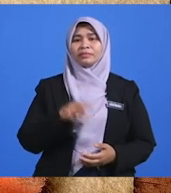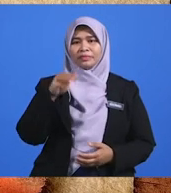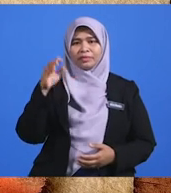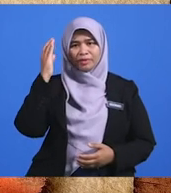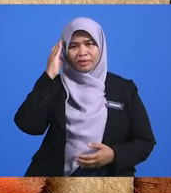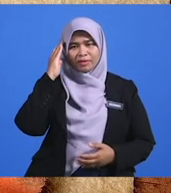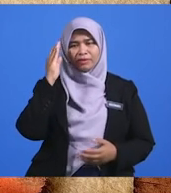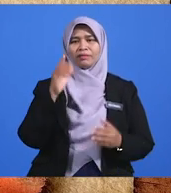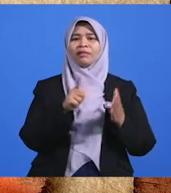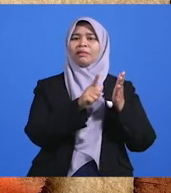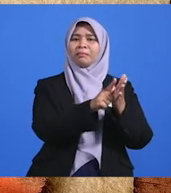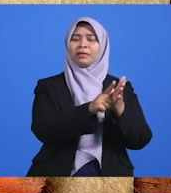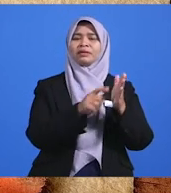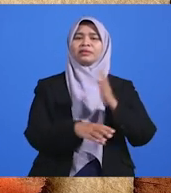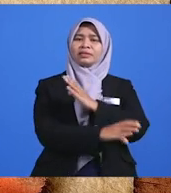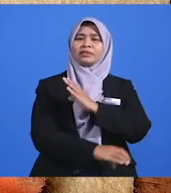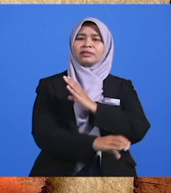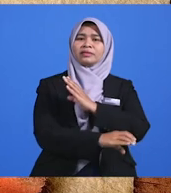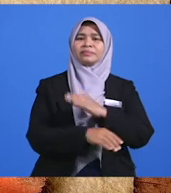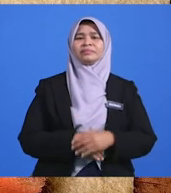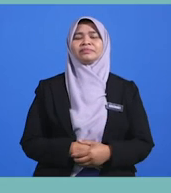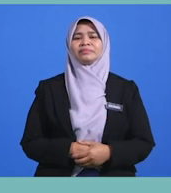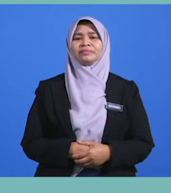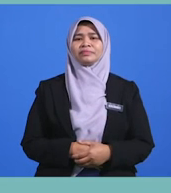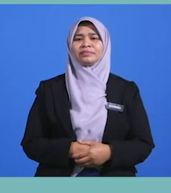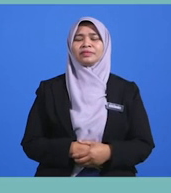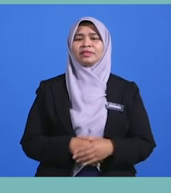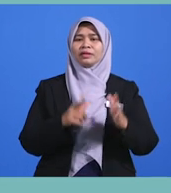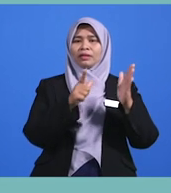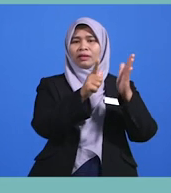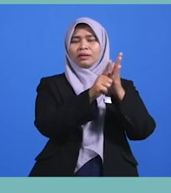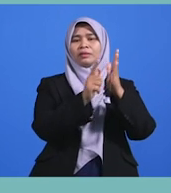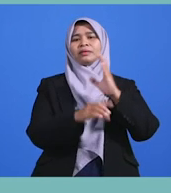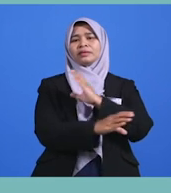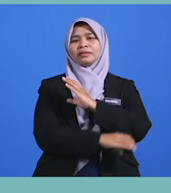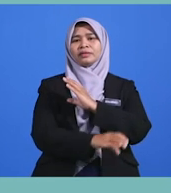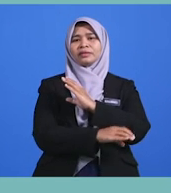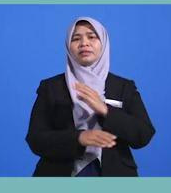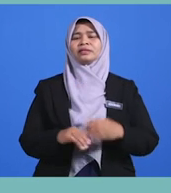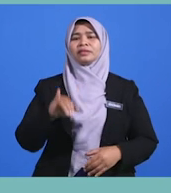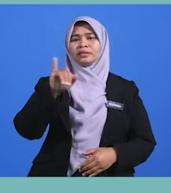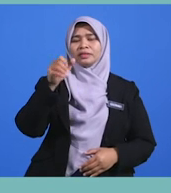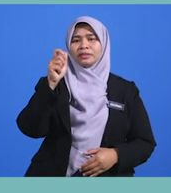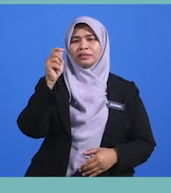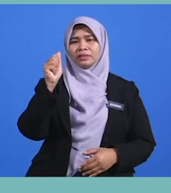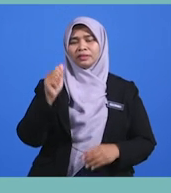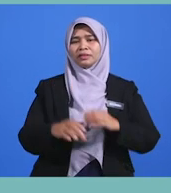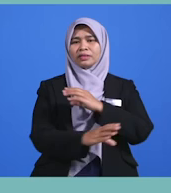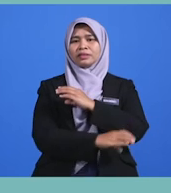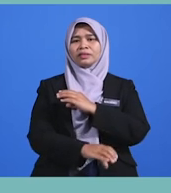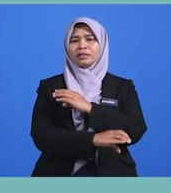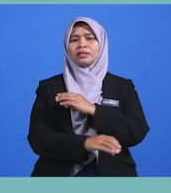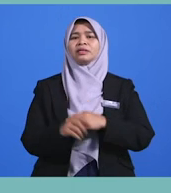maksud lambang negara? Benar, murid-murid. Lambang negara iaitu jata negara,